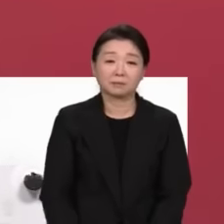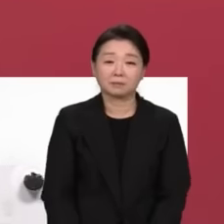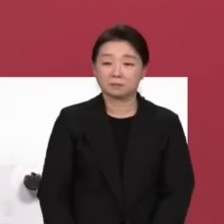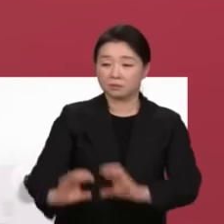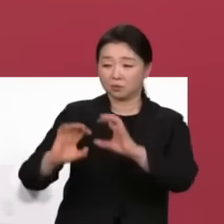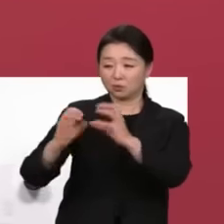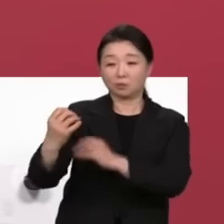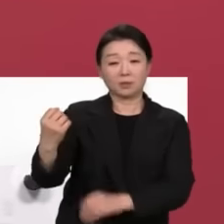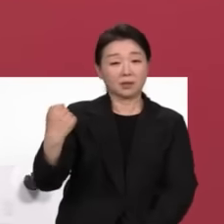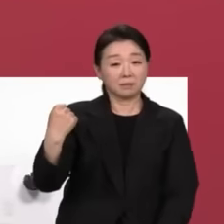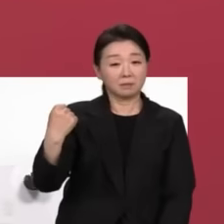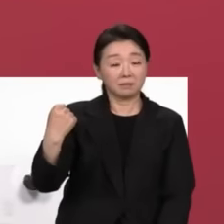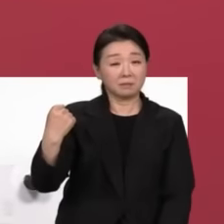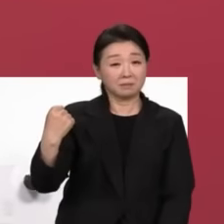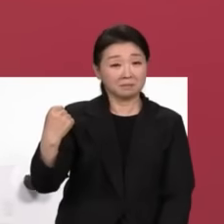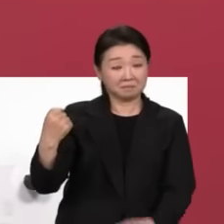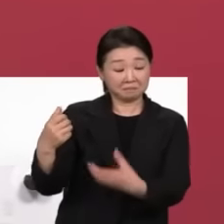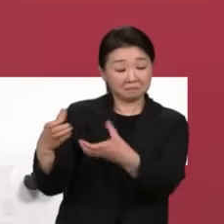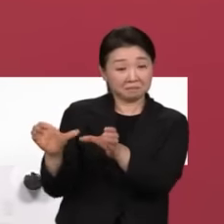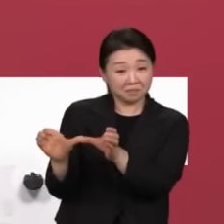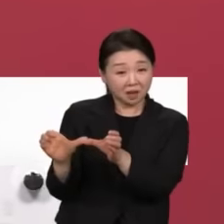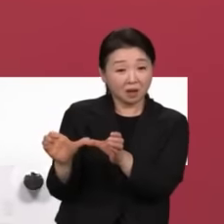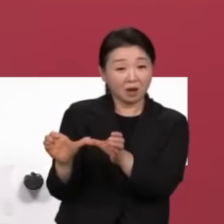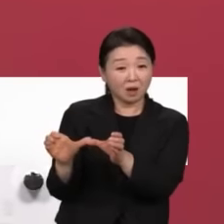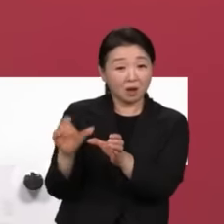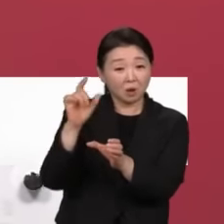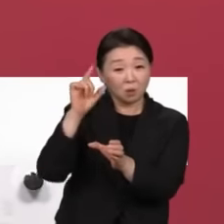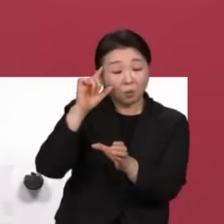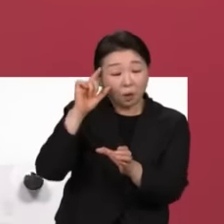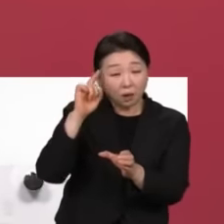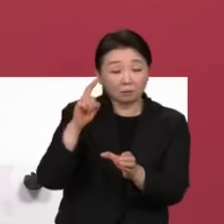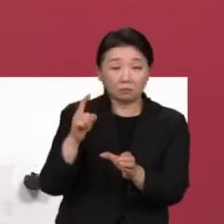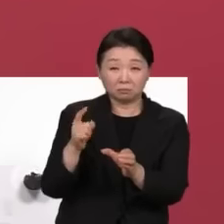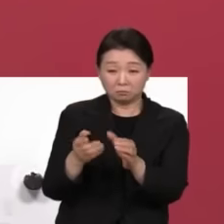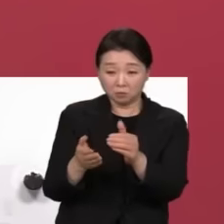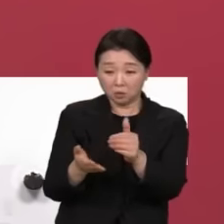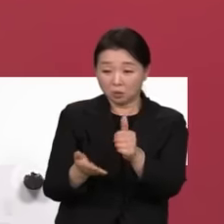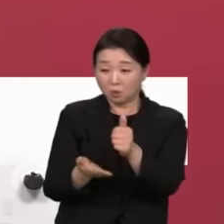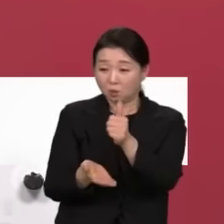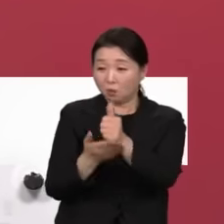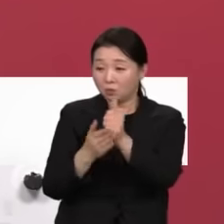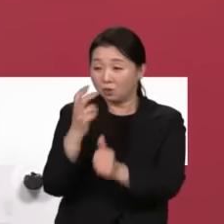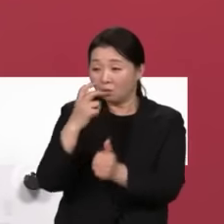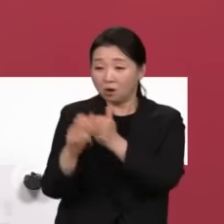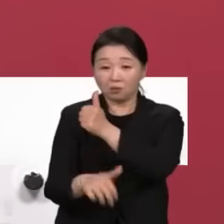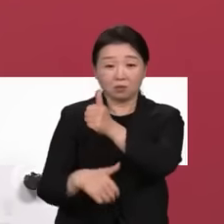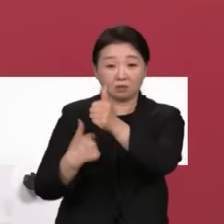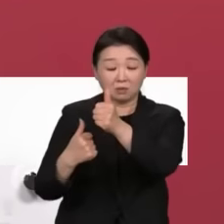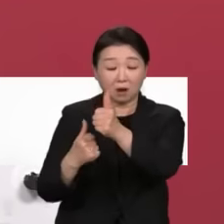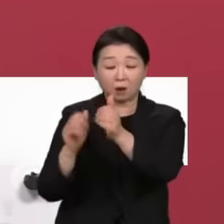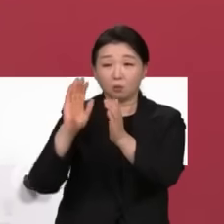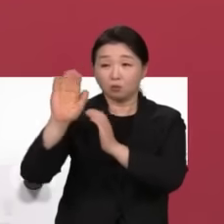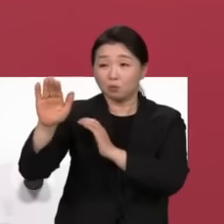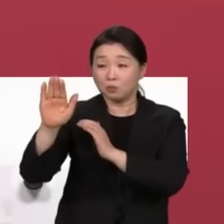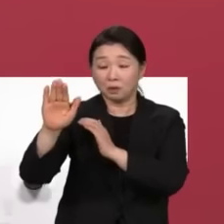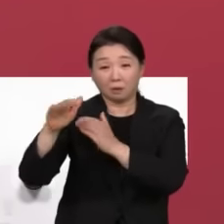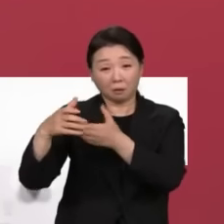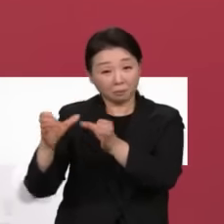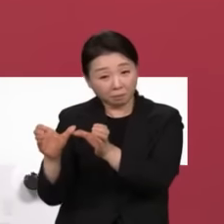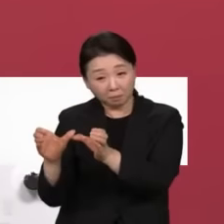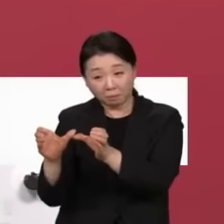국민의힘 인재영입 위원장이, 공관위원장이 국민의 비례, 국민의 미래의